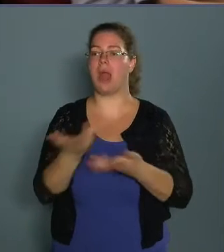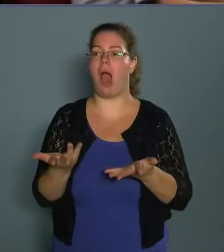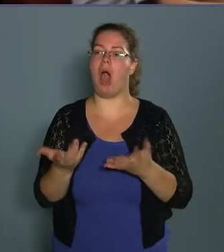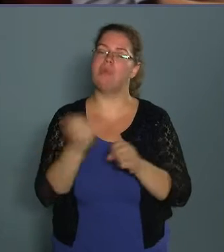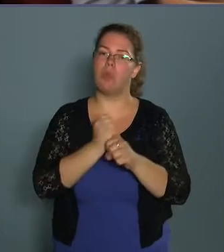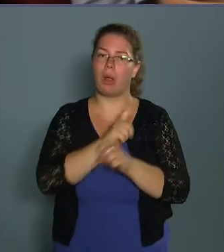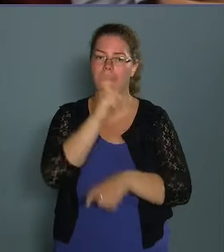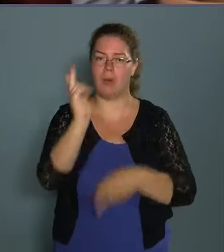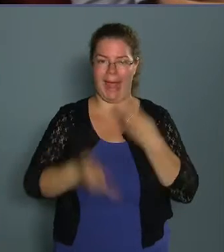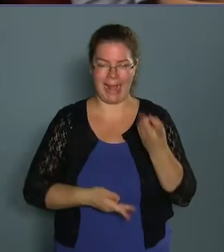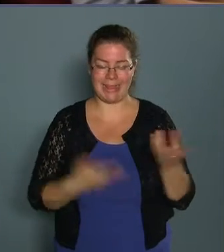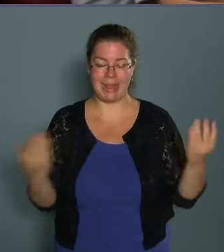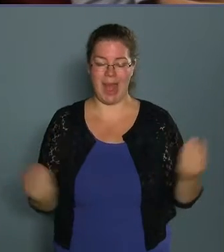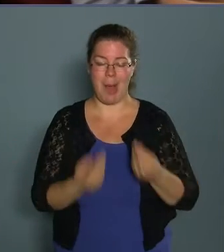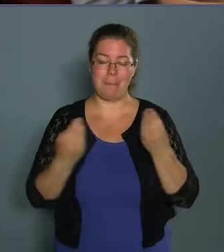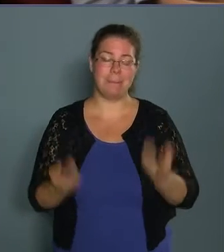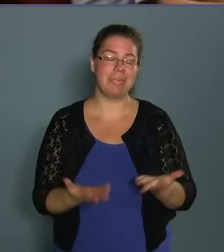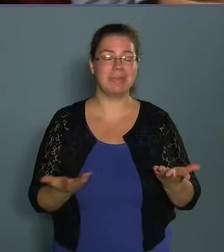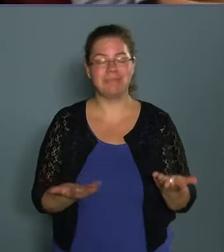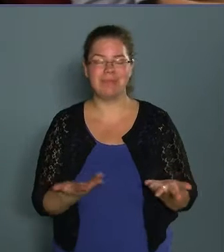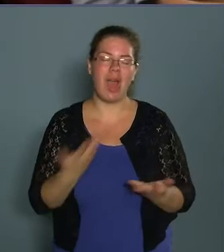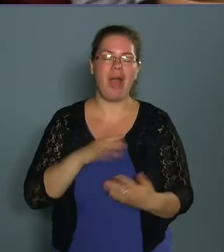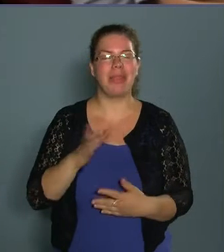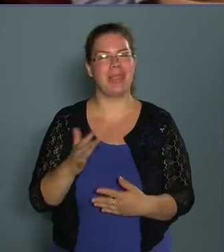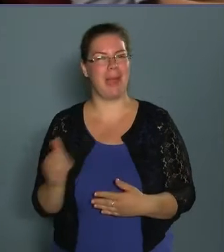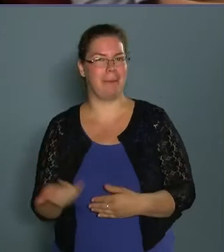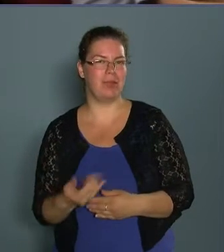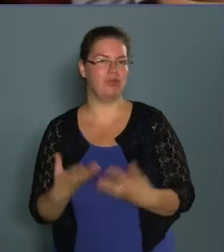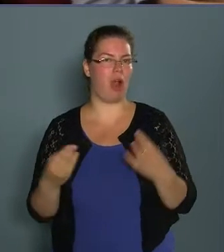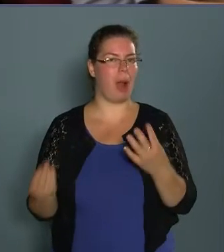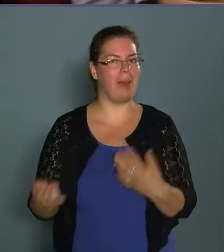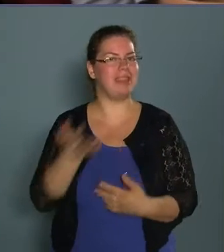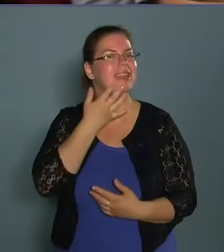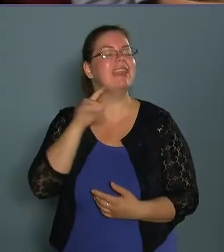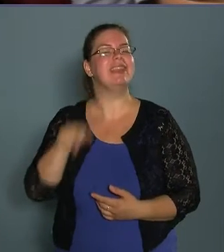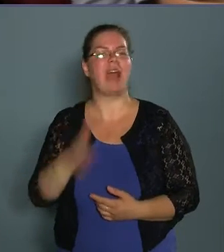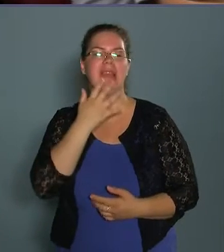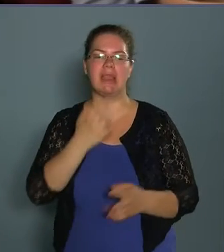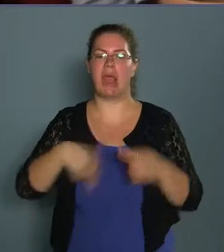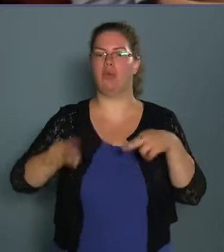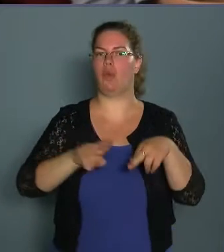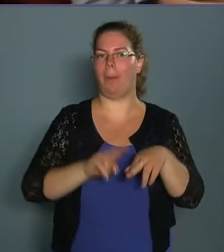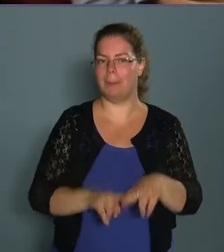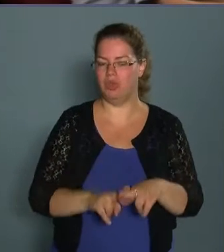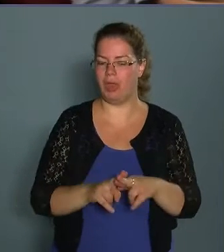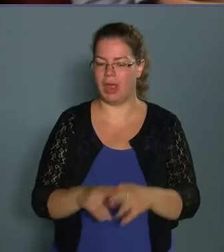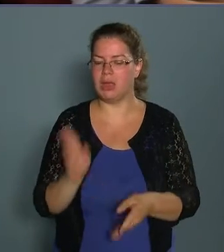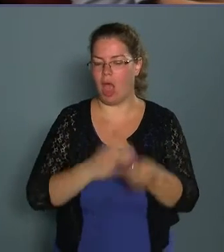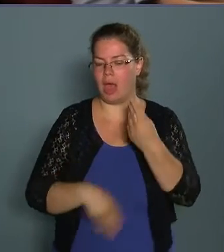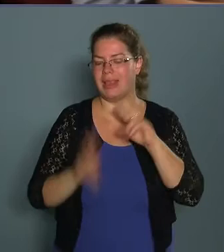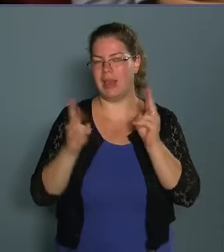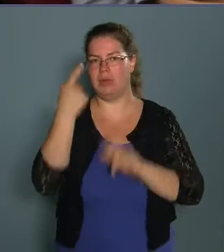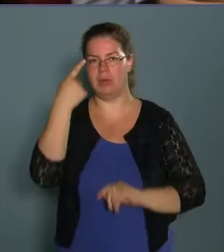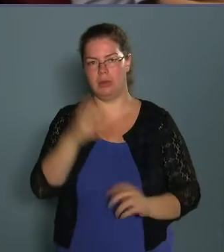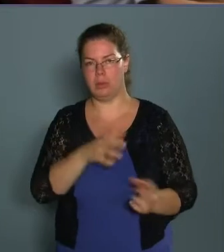munka készül el, amely hát ha nem is valamennyi igény, de az igények nagy többségét azért